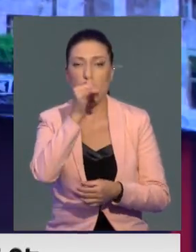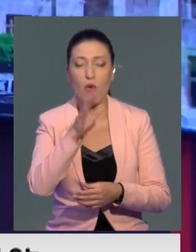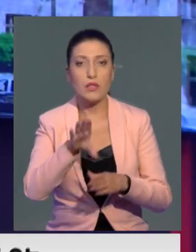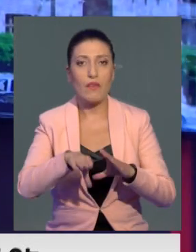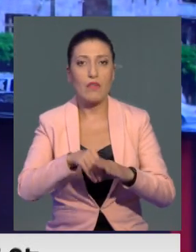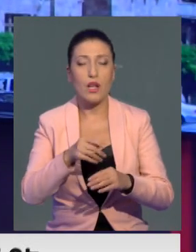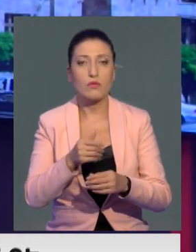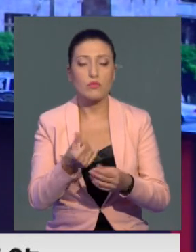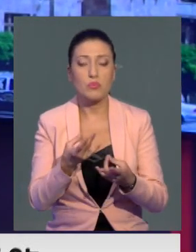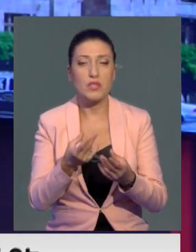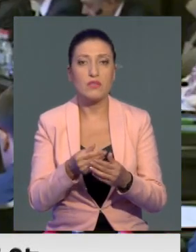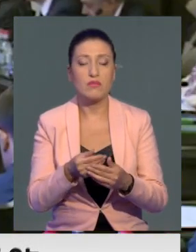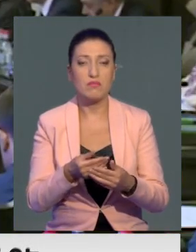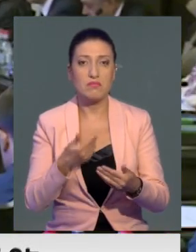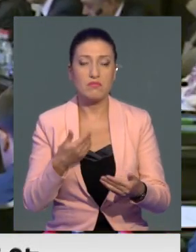իր գործընկերներին։